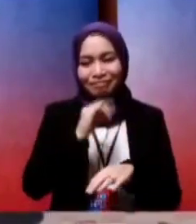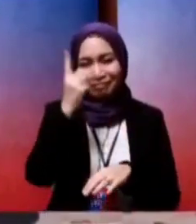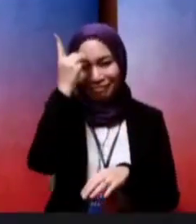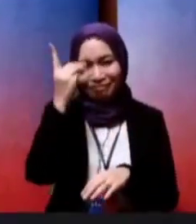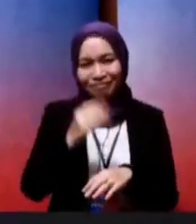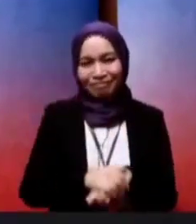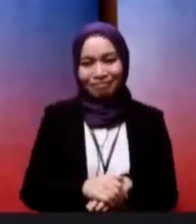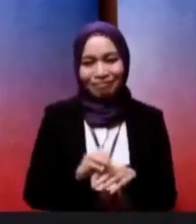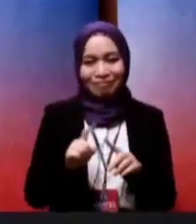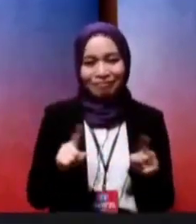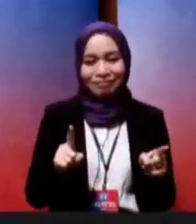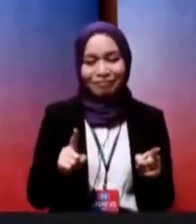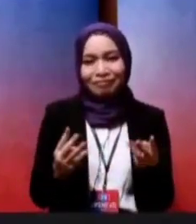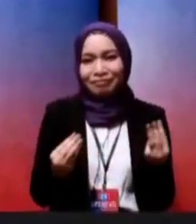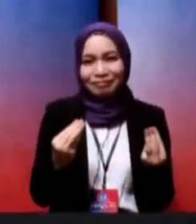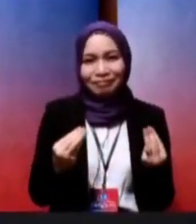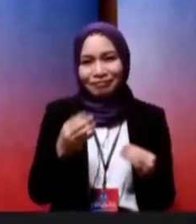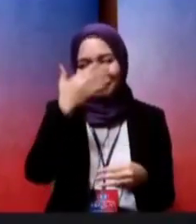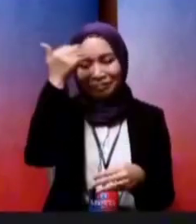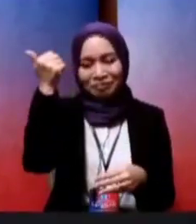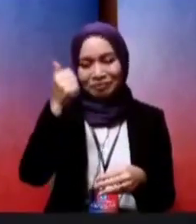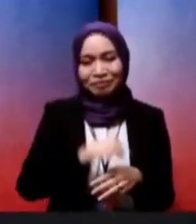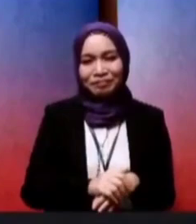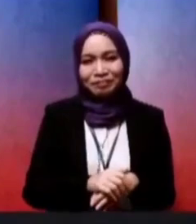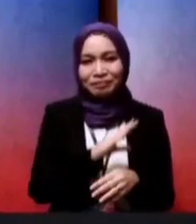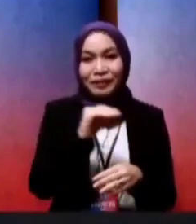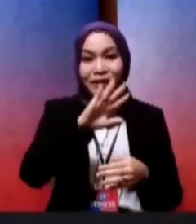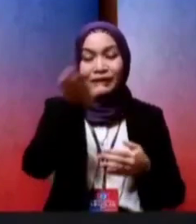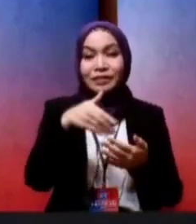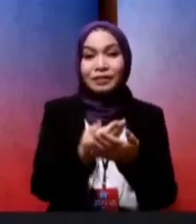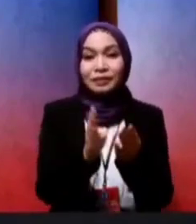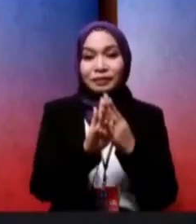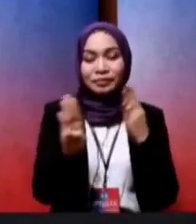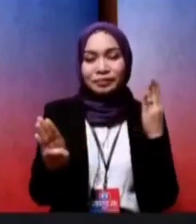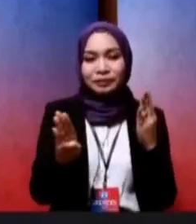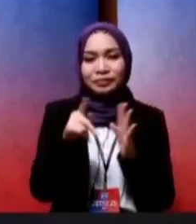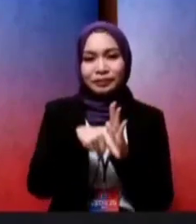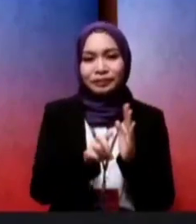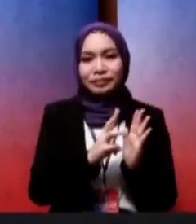teman-teman seperwakilan yang dikasihi sekalian